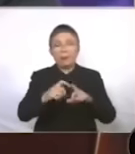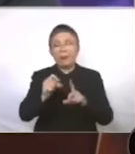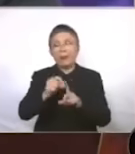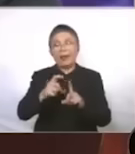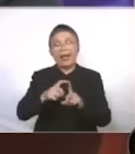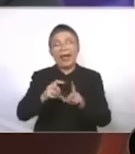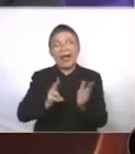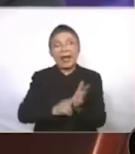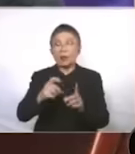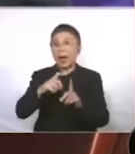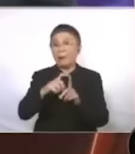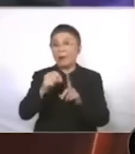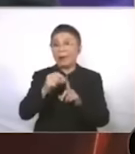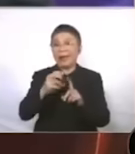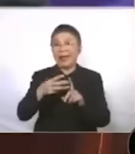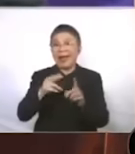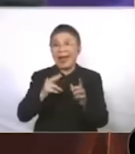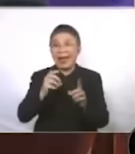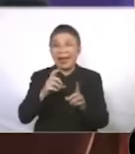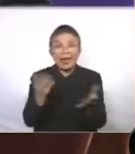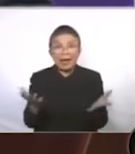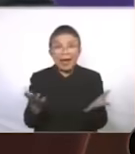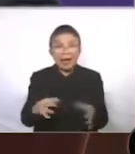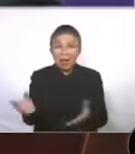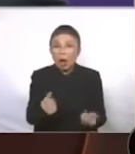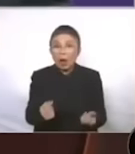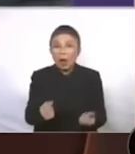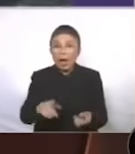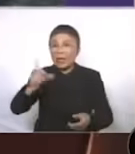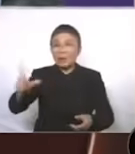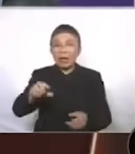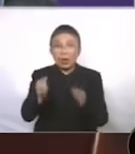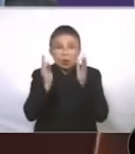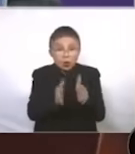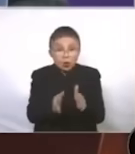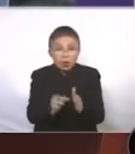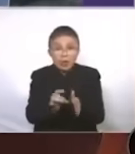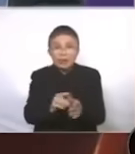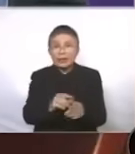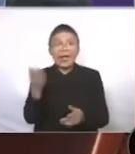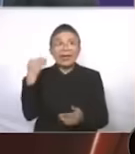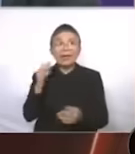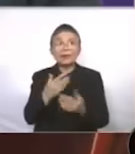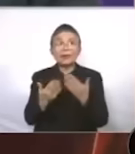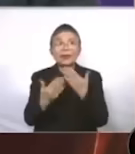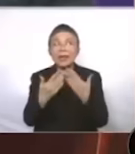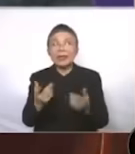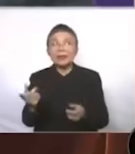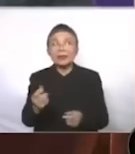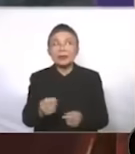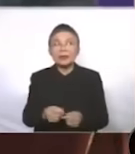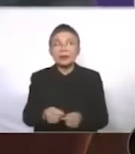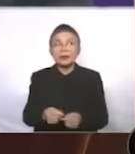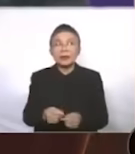saudara-saudaranya di kampung ini jauh lebih lebih menusuk daripada sekedar